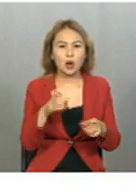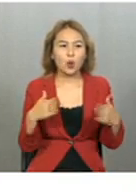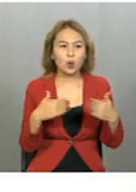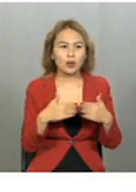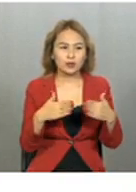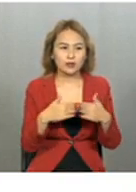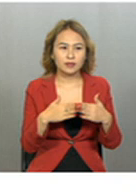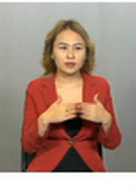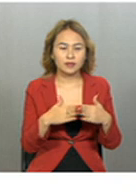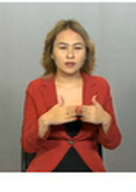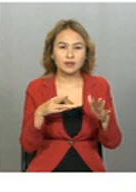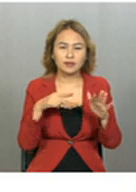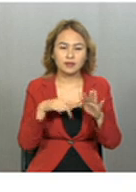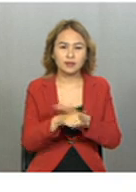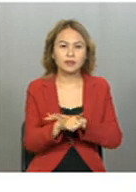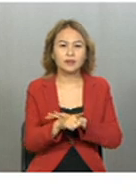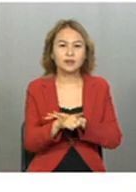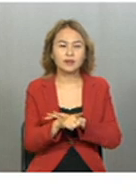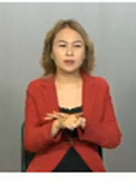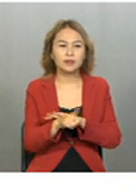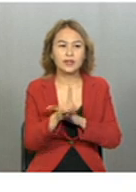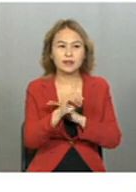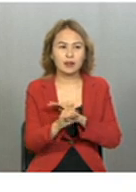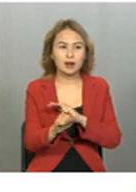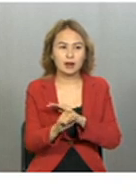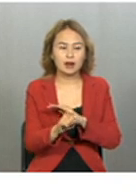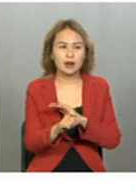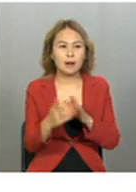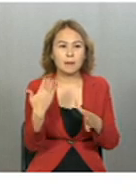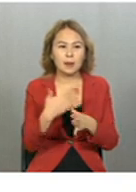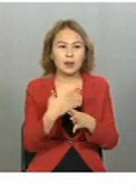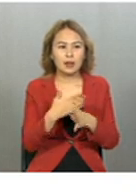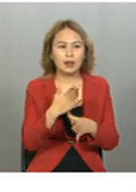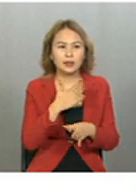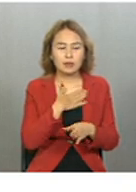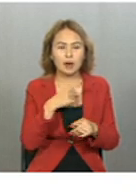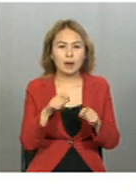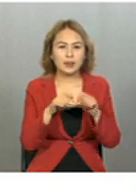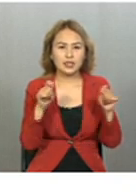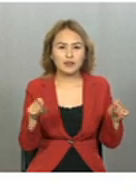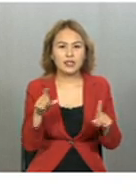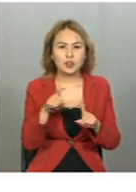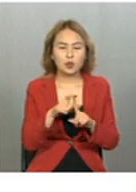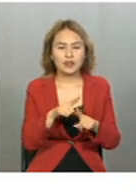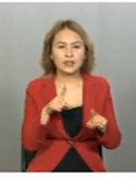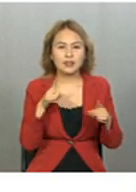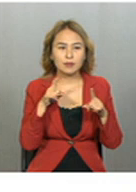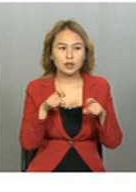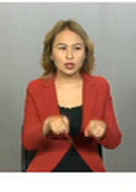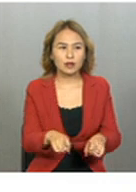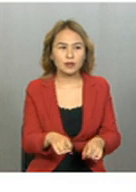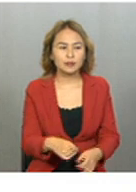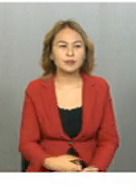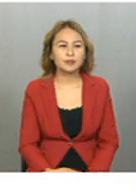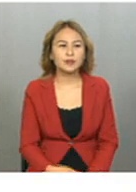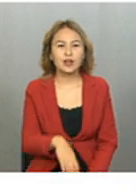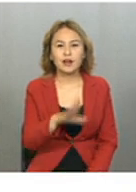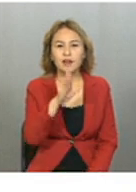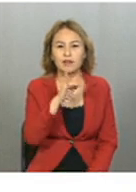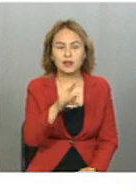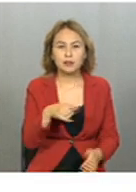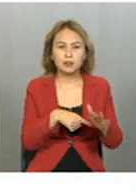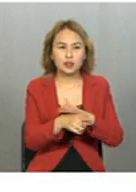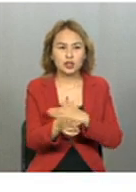угол. Приставка «за» помогла нам образовать слово «забежал». Выбежал